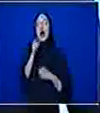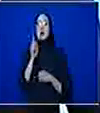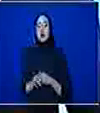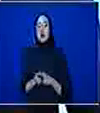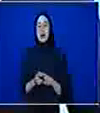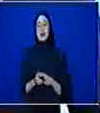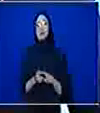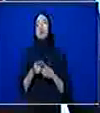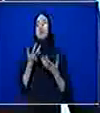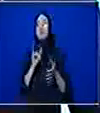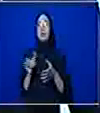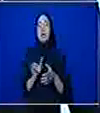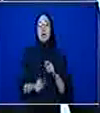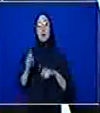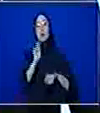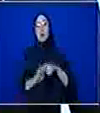akan membuat